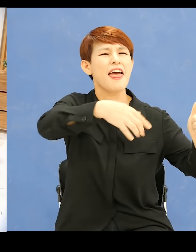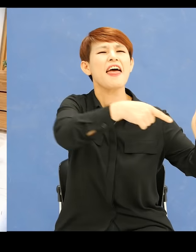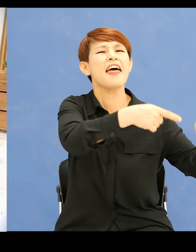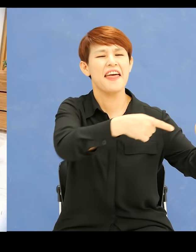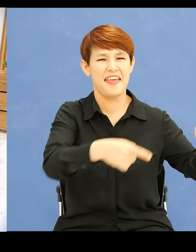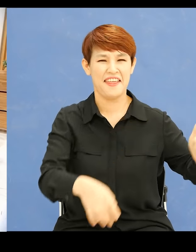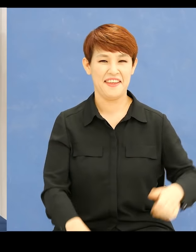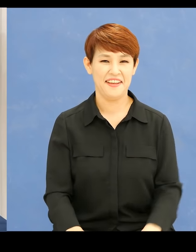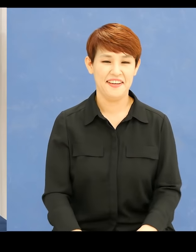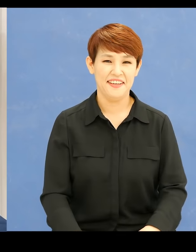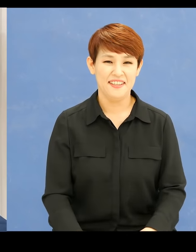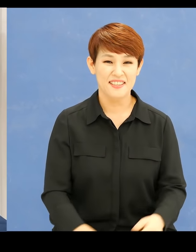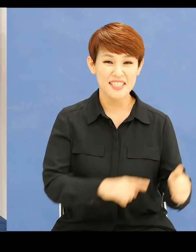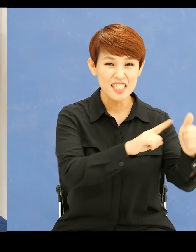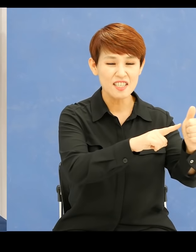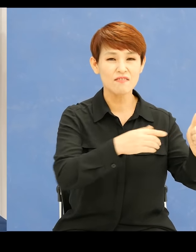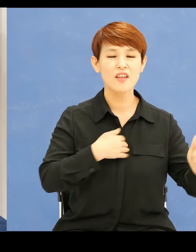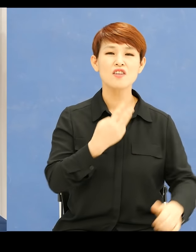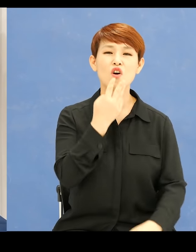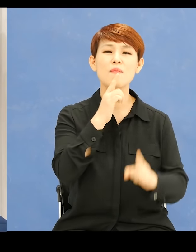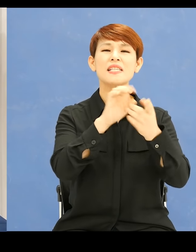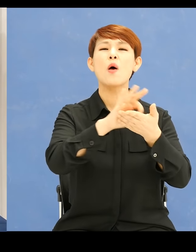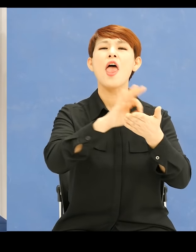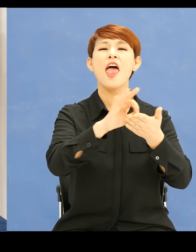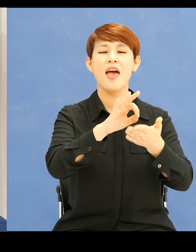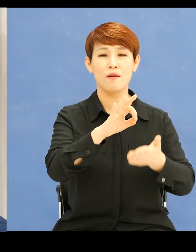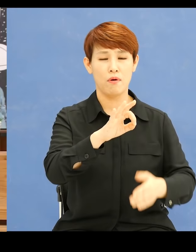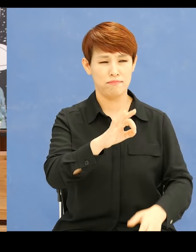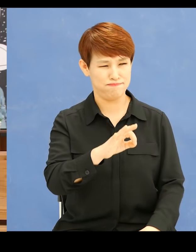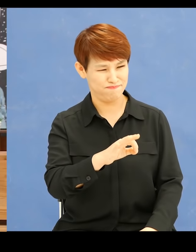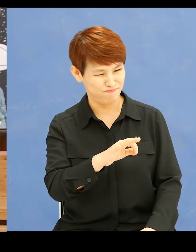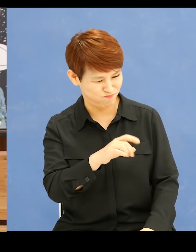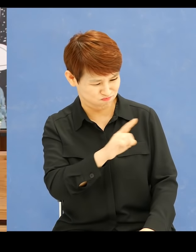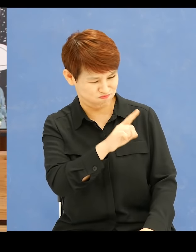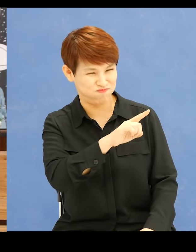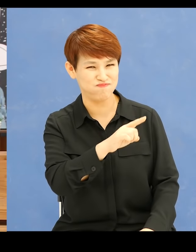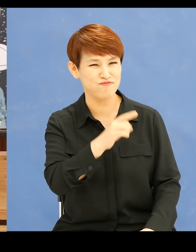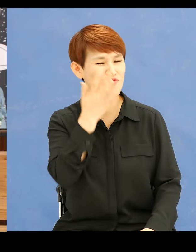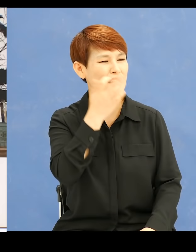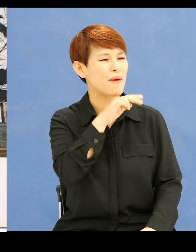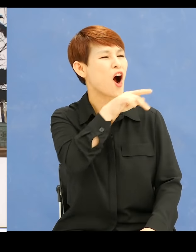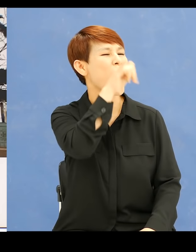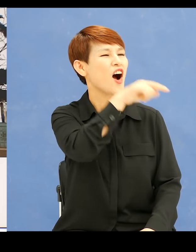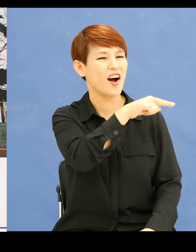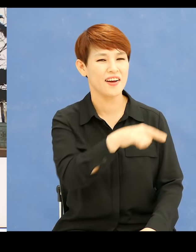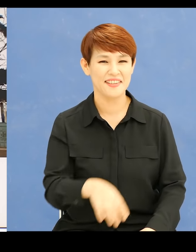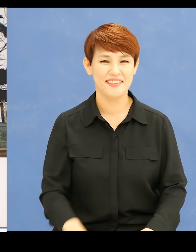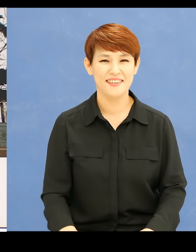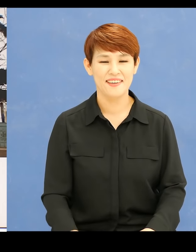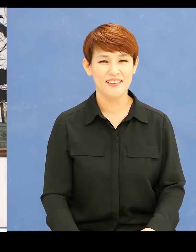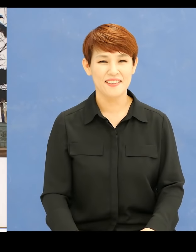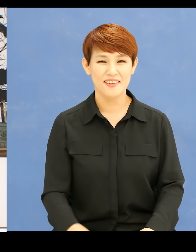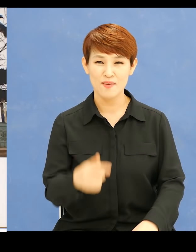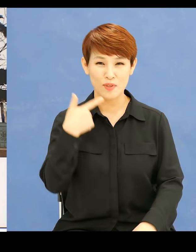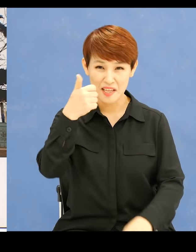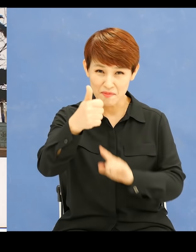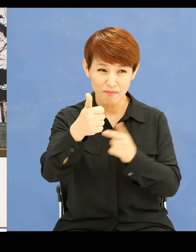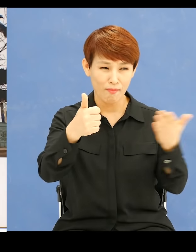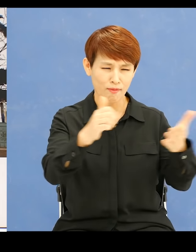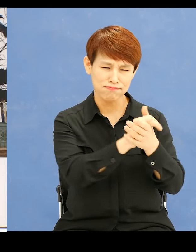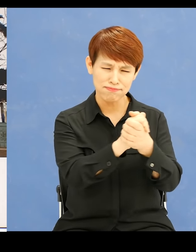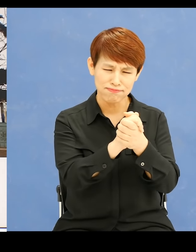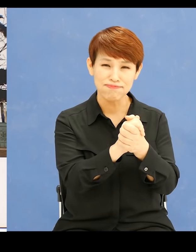예. 근데 중요한 건 그 친구는 자기가 서울 말을 쓴다고 생각합니다. 정말. 예. 야, 아니 뭐 진짜 두 분의 관계가 보통